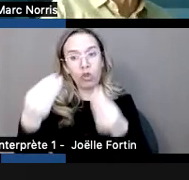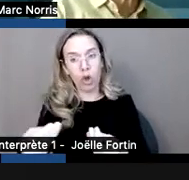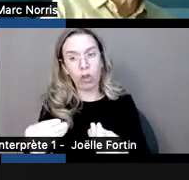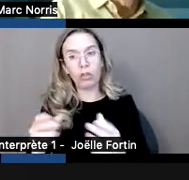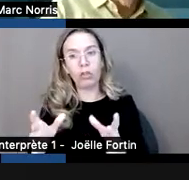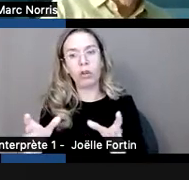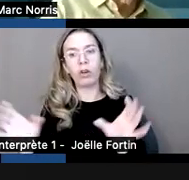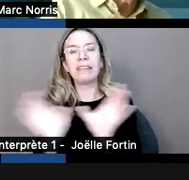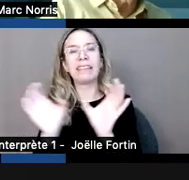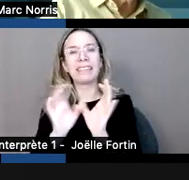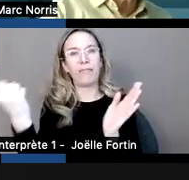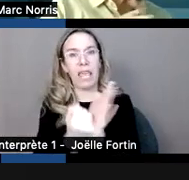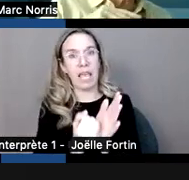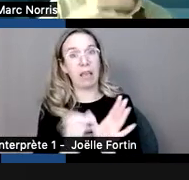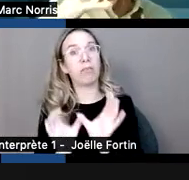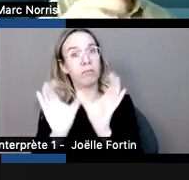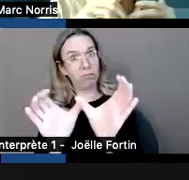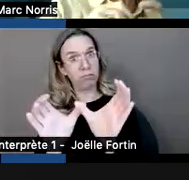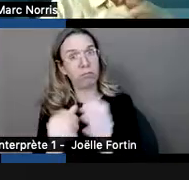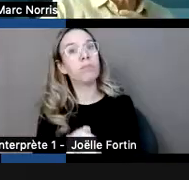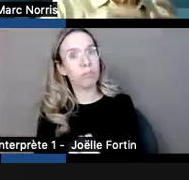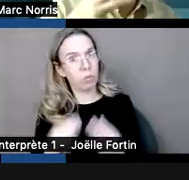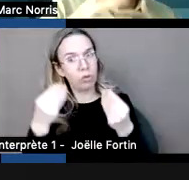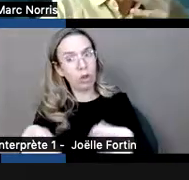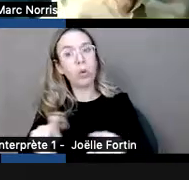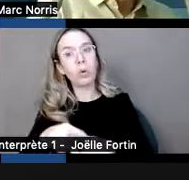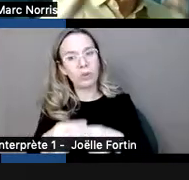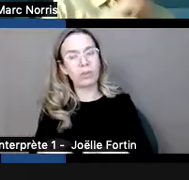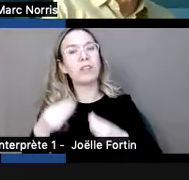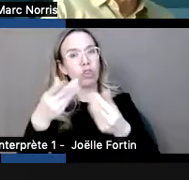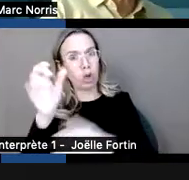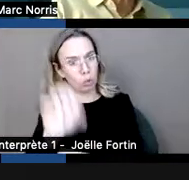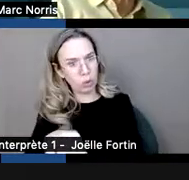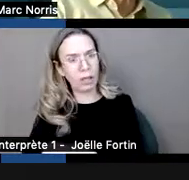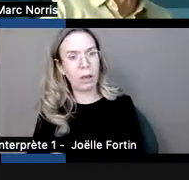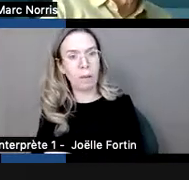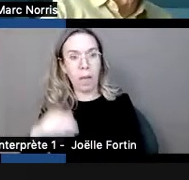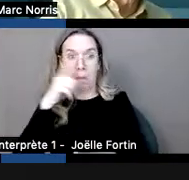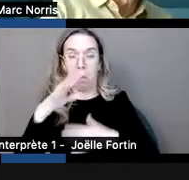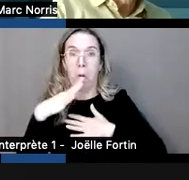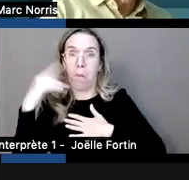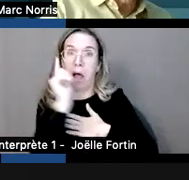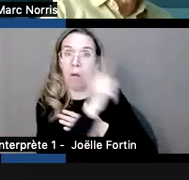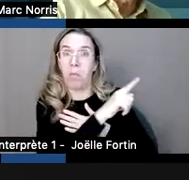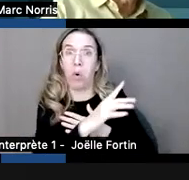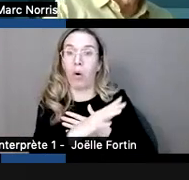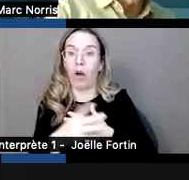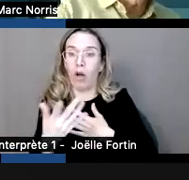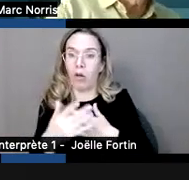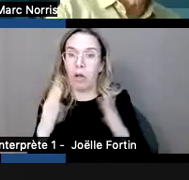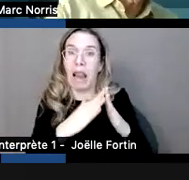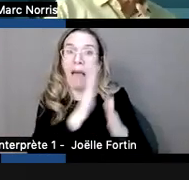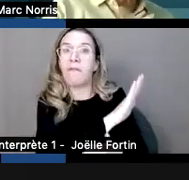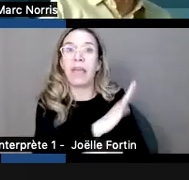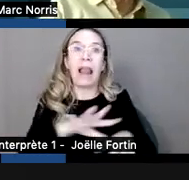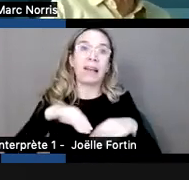êtes certifié. Vous recevez, et aussi vous recevez des outils, mais je ne peux pas me prononcer sur ce